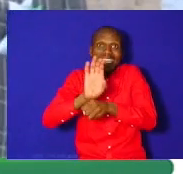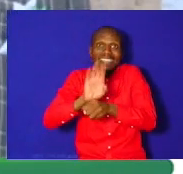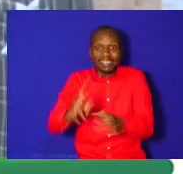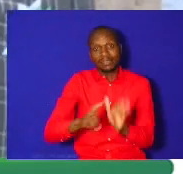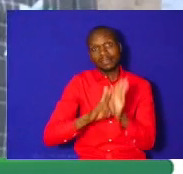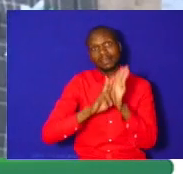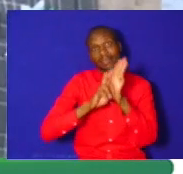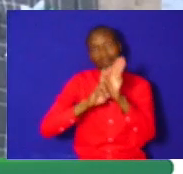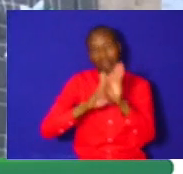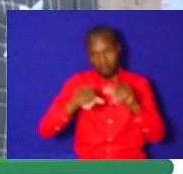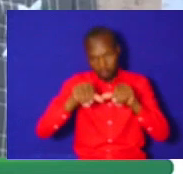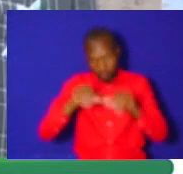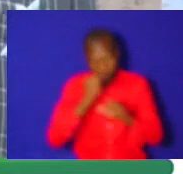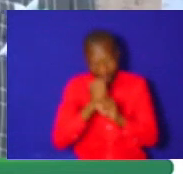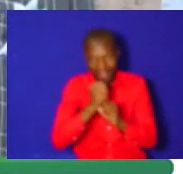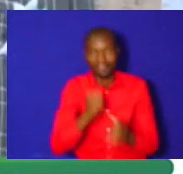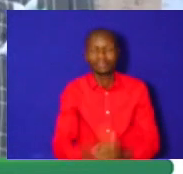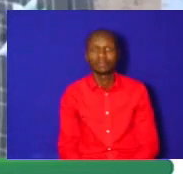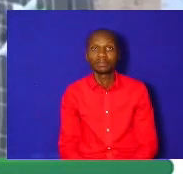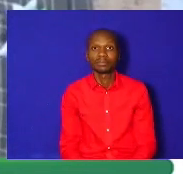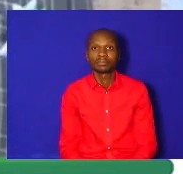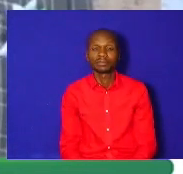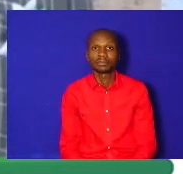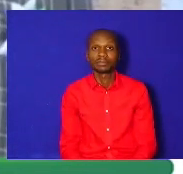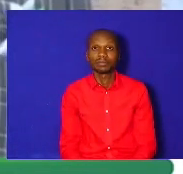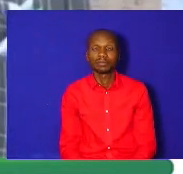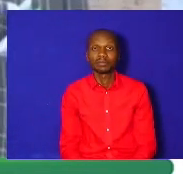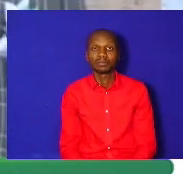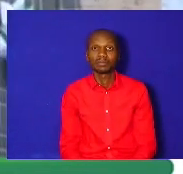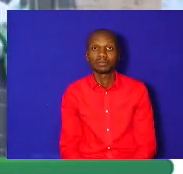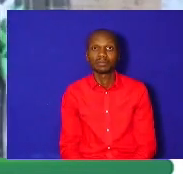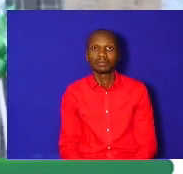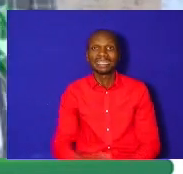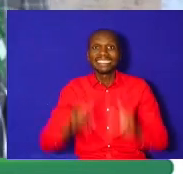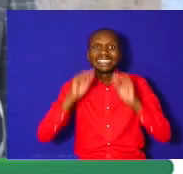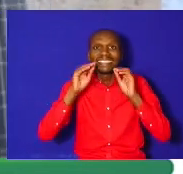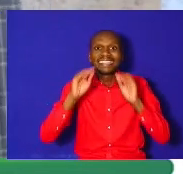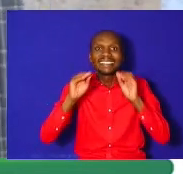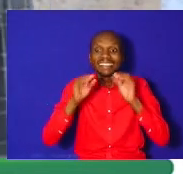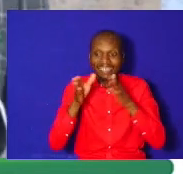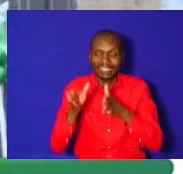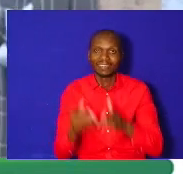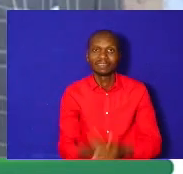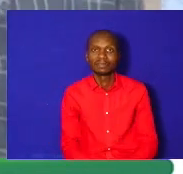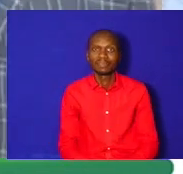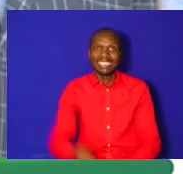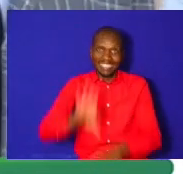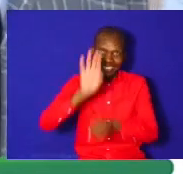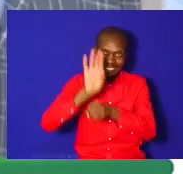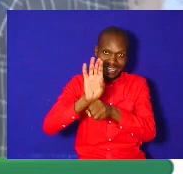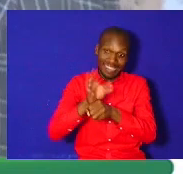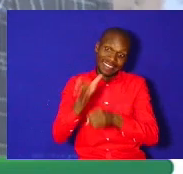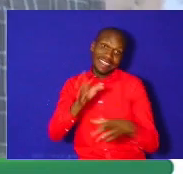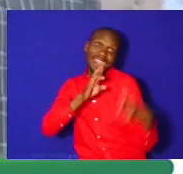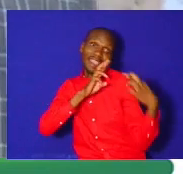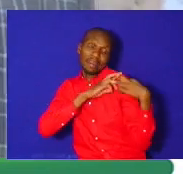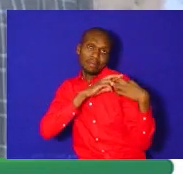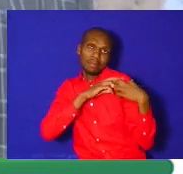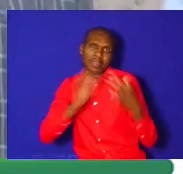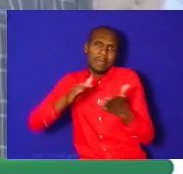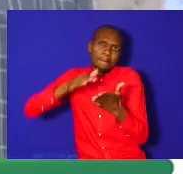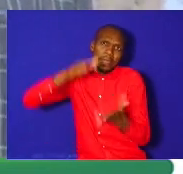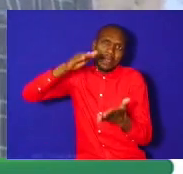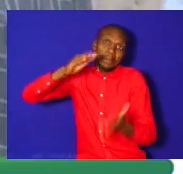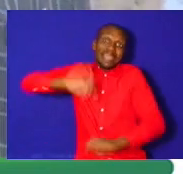inasimamia inaendesha mambo ya education kanisa hiko mashule makubwa makubwa